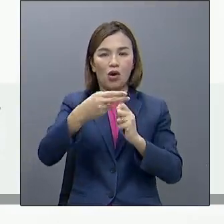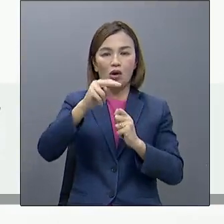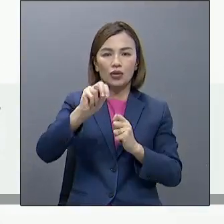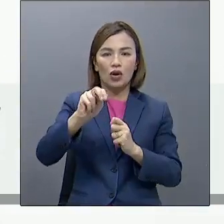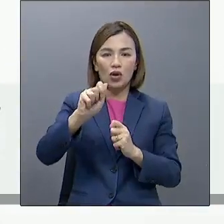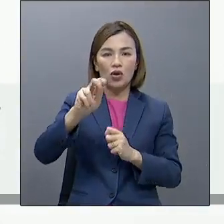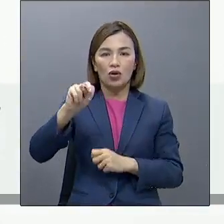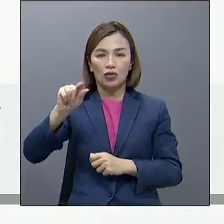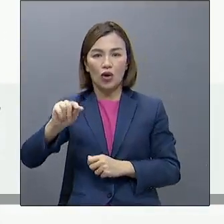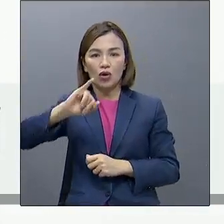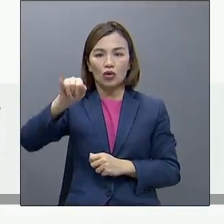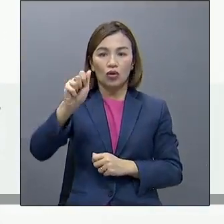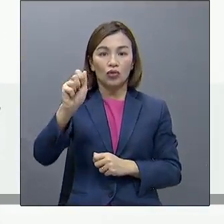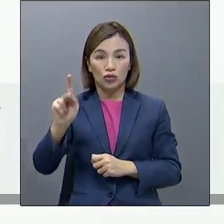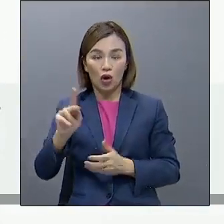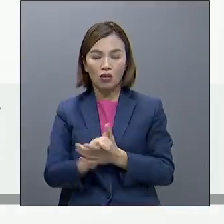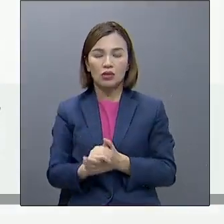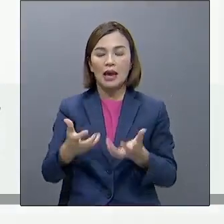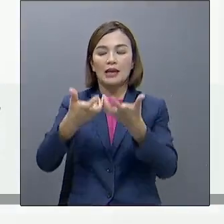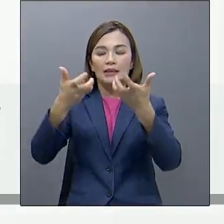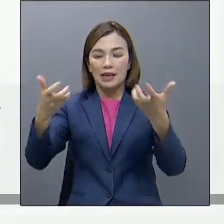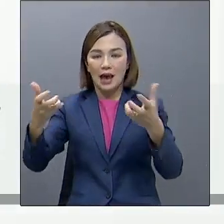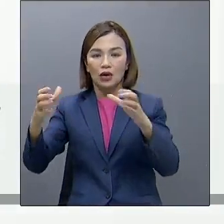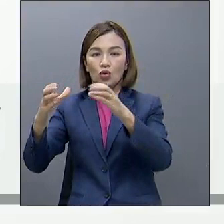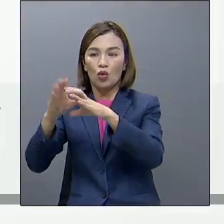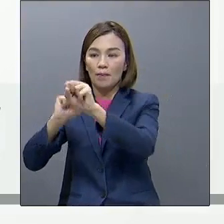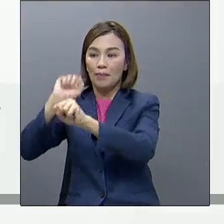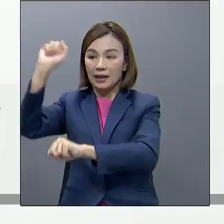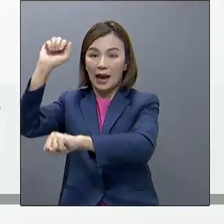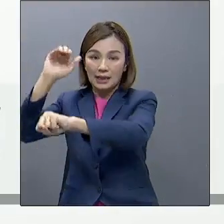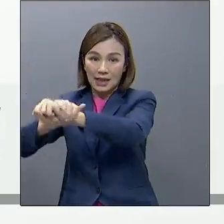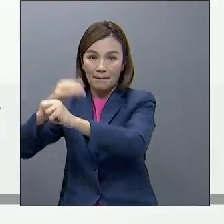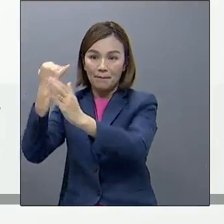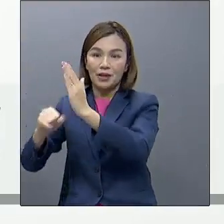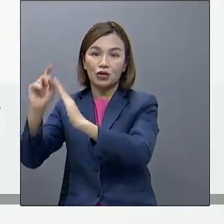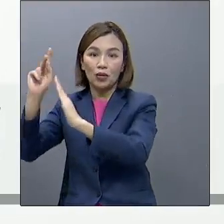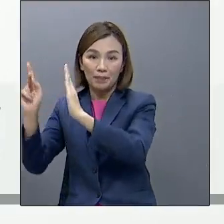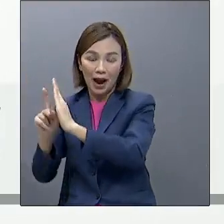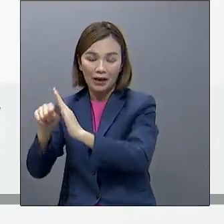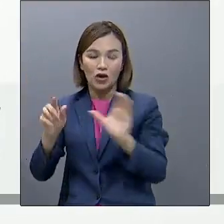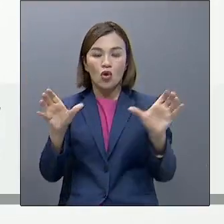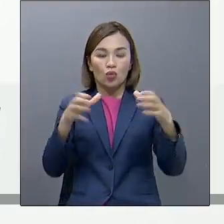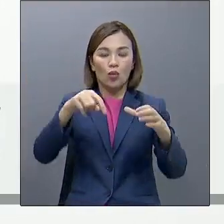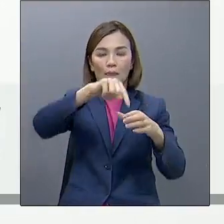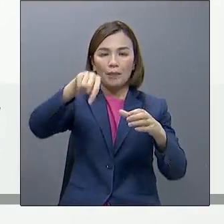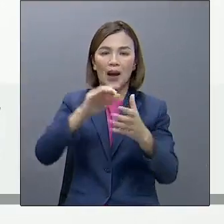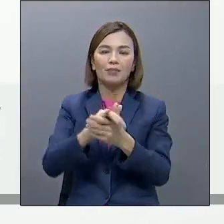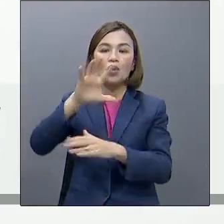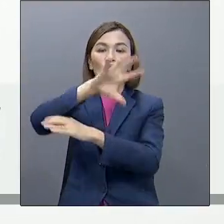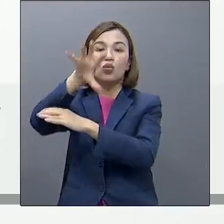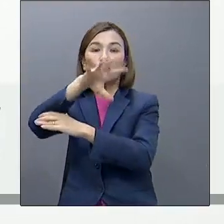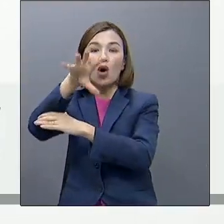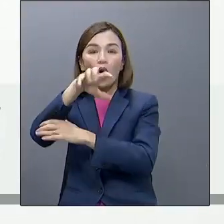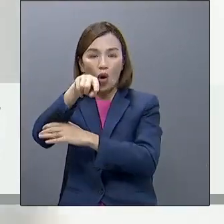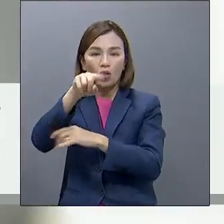คำเพื่อที่จะคัดแยกกลุ่มที่เป็นผู้ต้องหาตามหมายจับและกลุ่มที่เป็นเหยื่อการค้ามนุษย์ออกจากกันครับเนื่องจากประสบการณ์การ